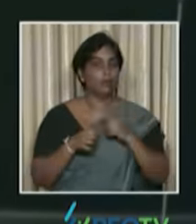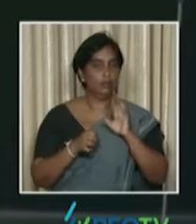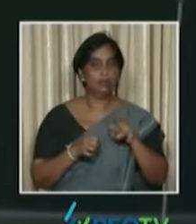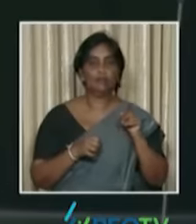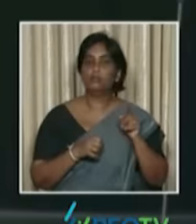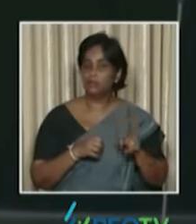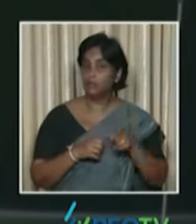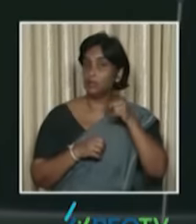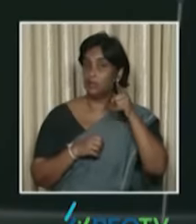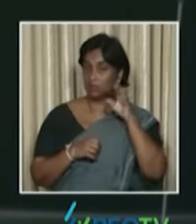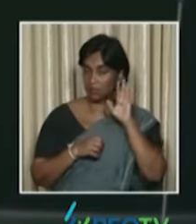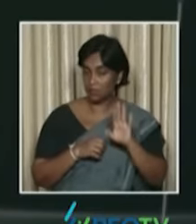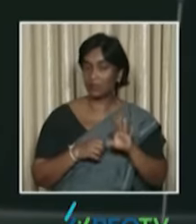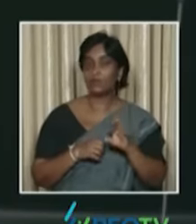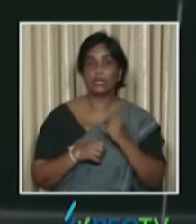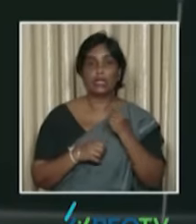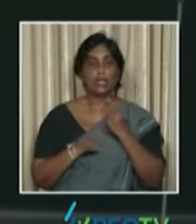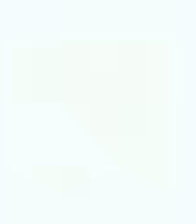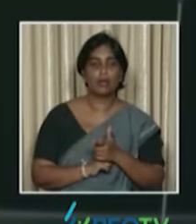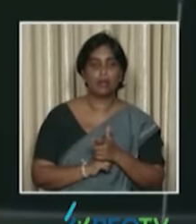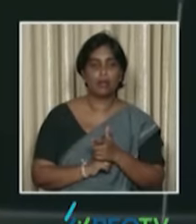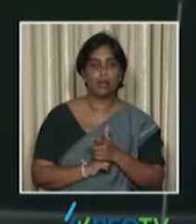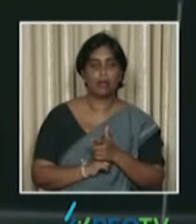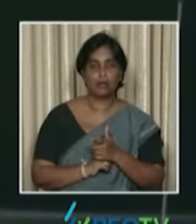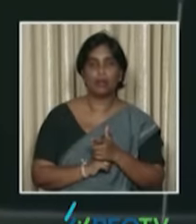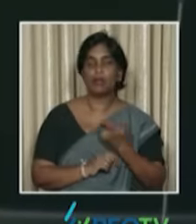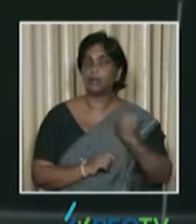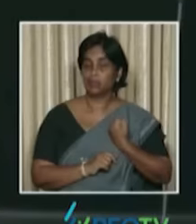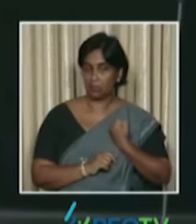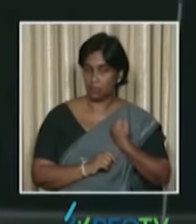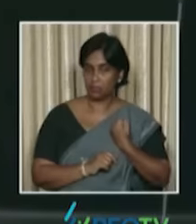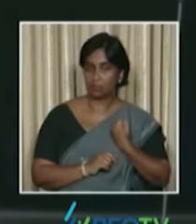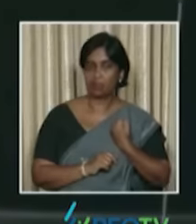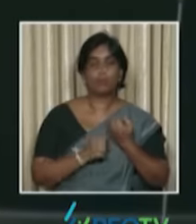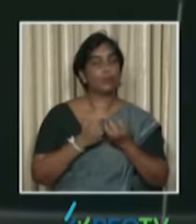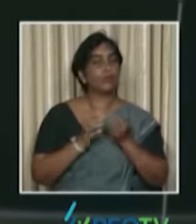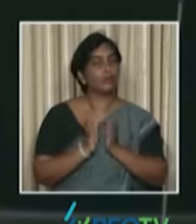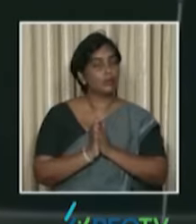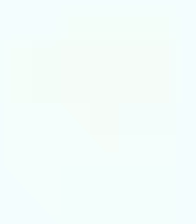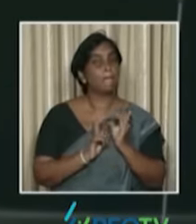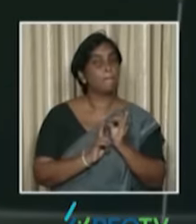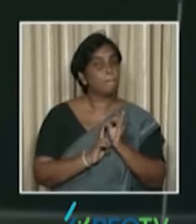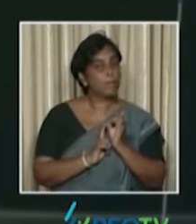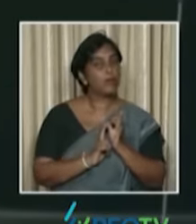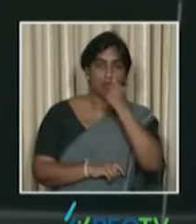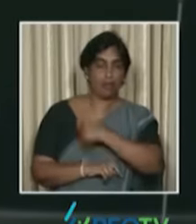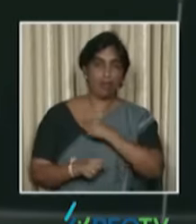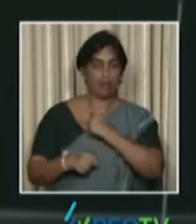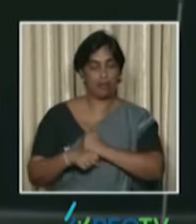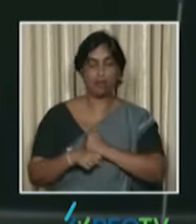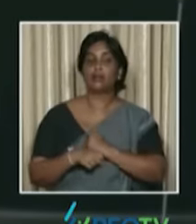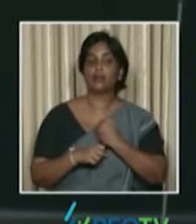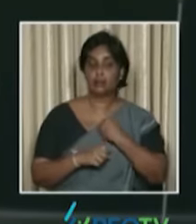අපි ඔබතුමාලා කීයක් බදු ගෙවනවාද කියලා. විශේෂඥ වෛද්‍යවරු තමුන්ගේ ප්‍රයිවට් ප්‍රැක්ටිස් එක වෙනම කරන්නේ.